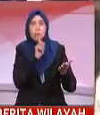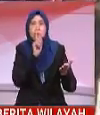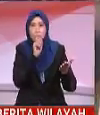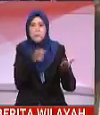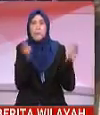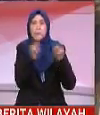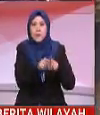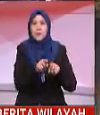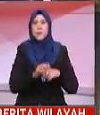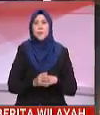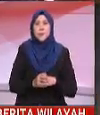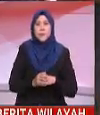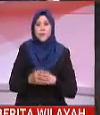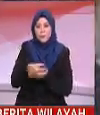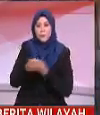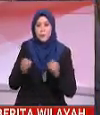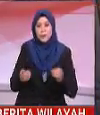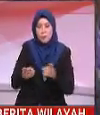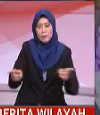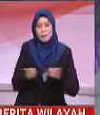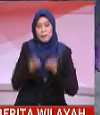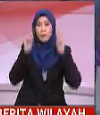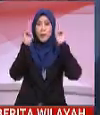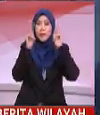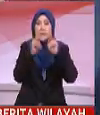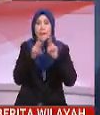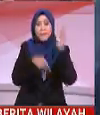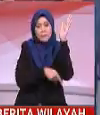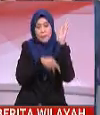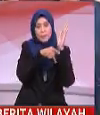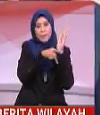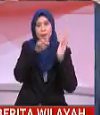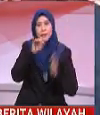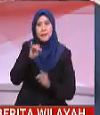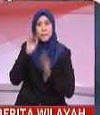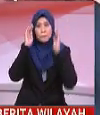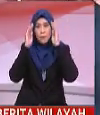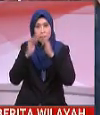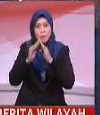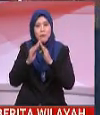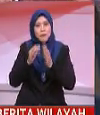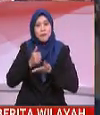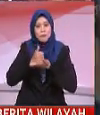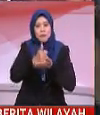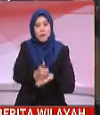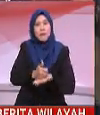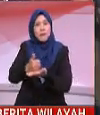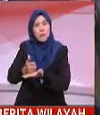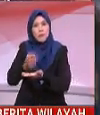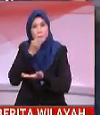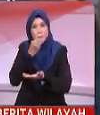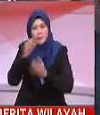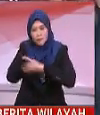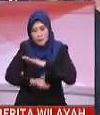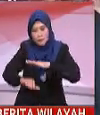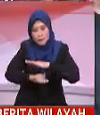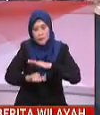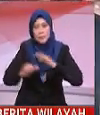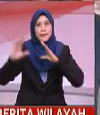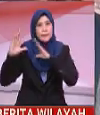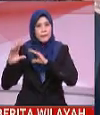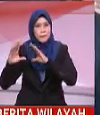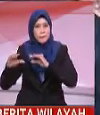benar. Katanya pejabat daerah Kuantan dan pejabat Parlimen Indra Mahkota telah memberikan bantuan berbentuk makanan asas,